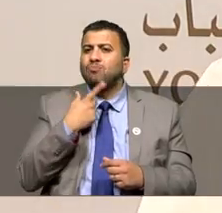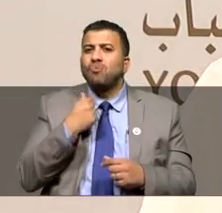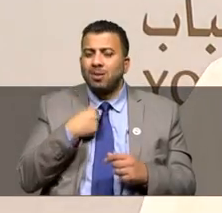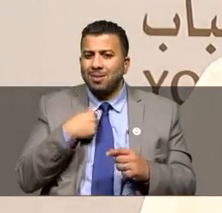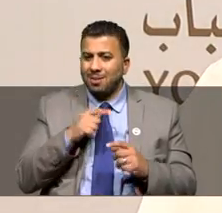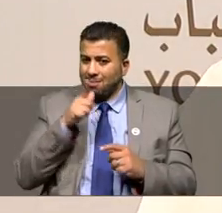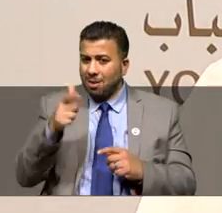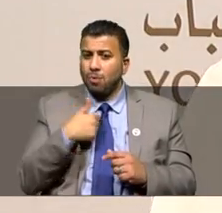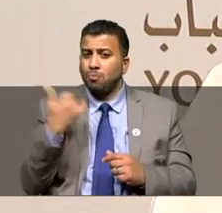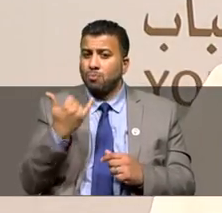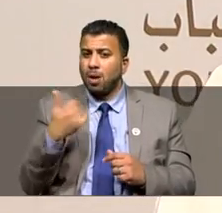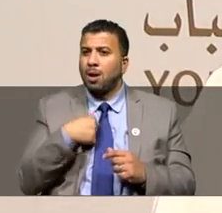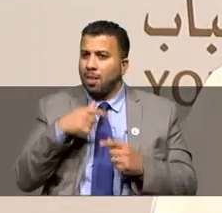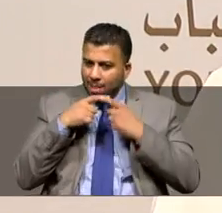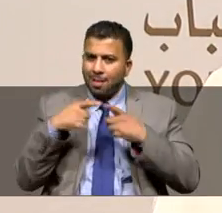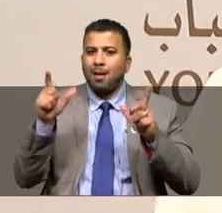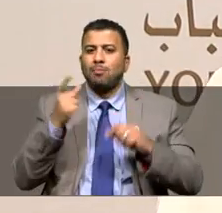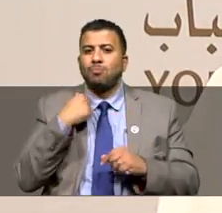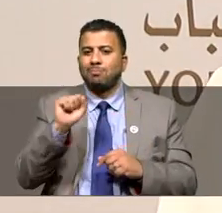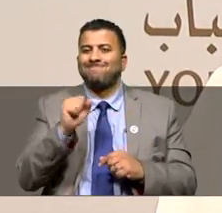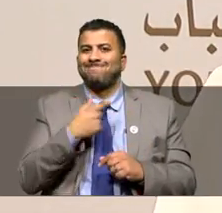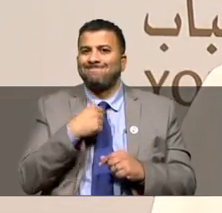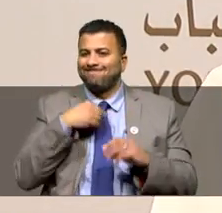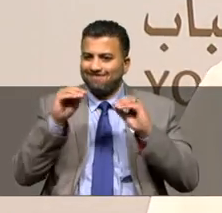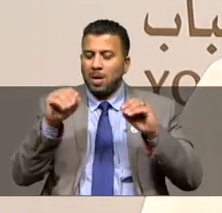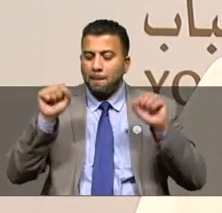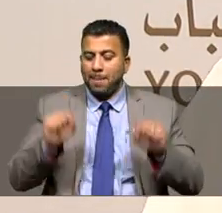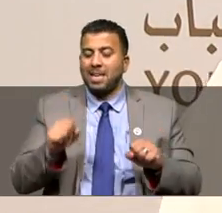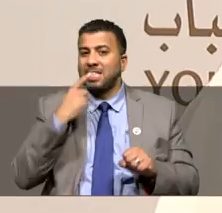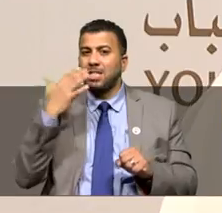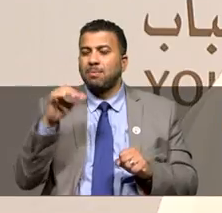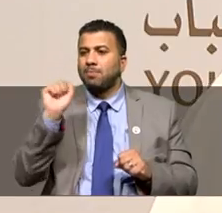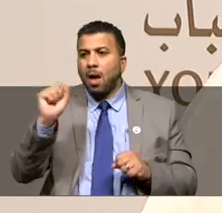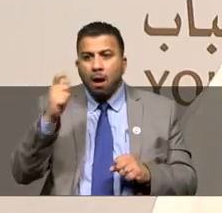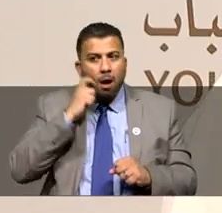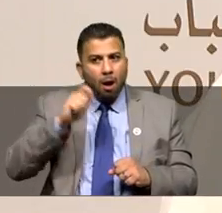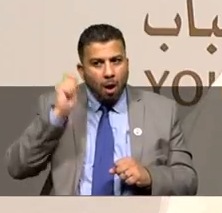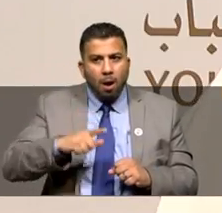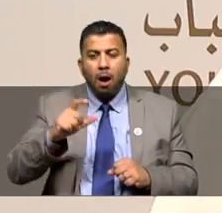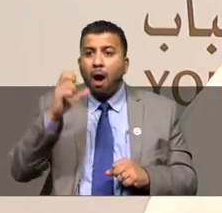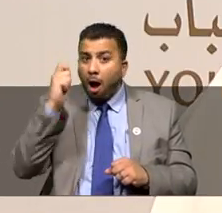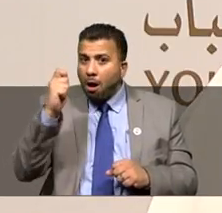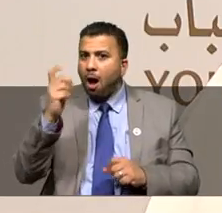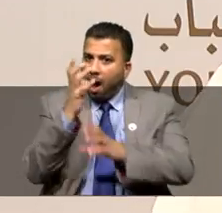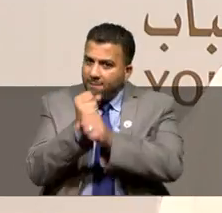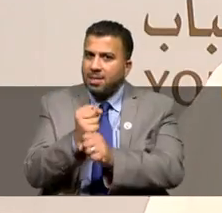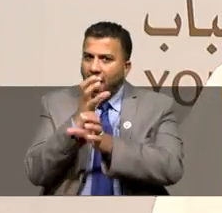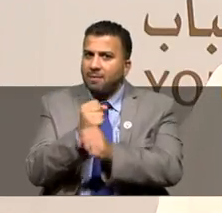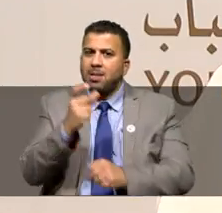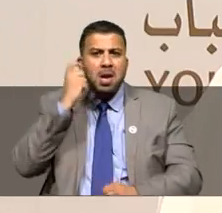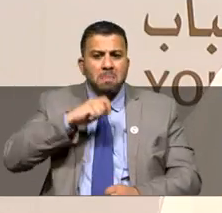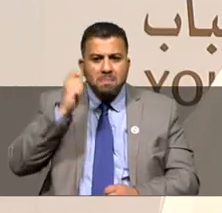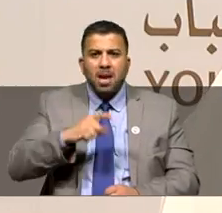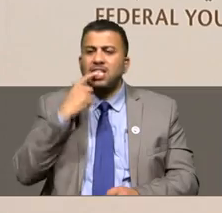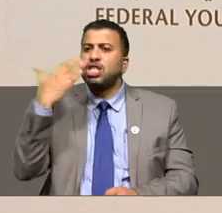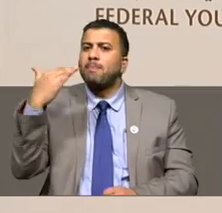أني أبرزها أو أني أوصلها عن طريق مجالس الشباب، هي قضية الهوية الإماراتية، كيف أنا أحافظ عليها وكيف أني أعززها في الشباب